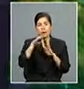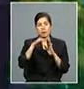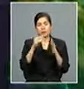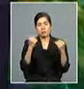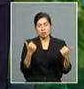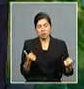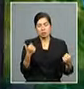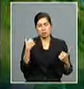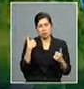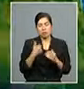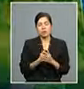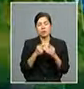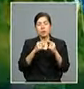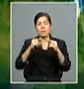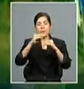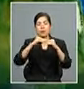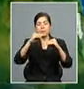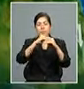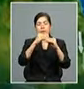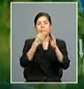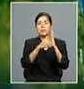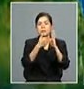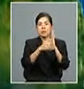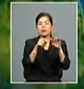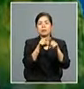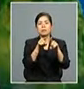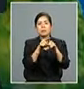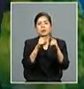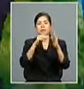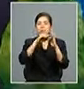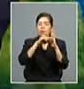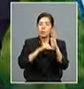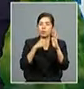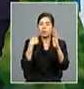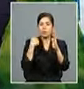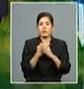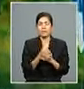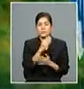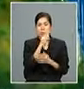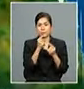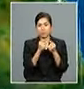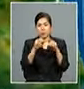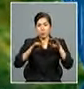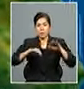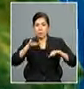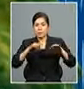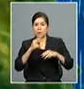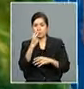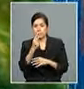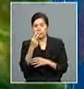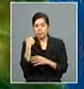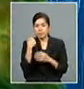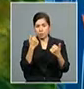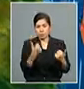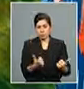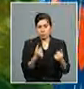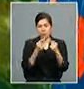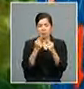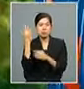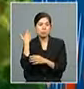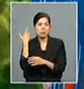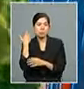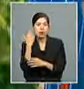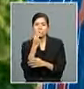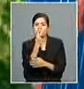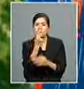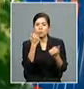าตั้งแต่เมื่อวานนี้แล้วในขณะที่อีสานและภาคกลางนั้นยังเย็นลงอยู่นะครับแต่ถ้าภาพเปรียบเทียบอุณหภูมิต่ำสุดของวันนี้กับเมื่อวานนี้เห็นไหมครับว่